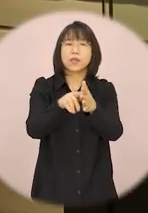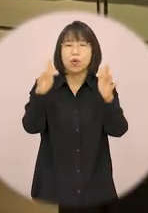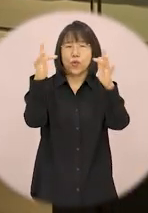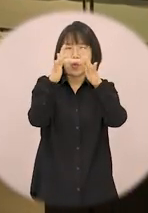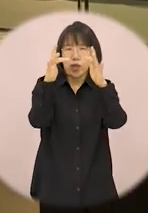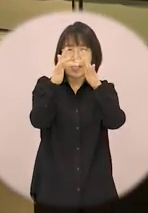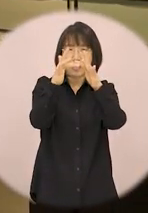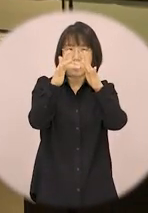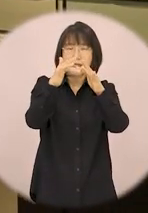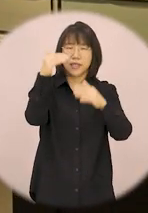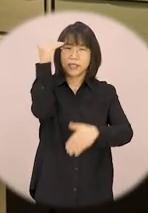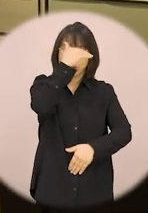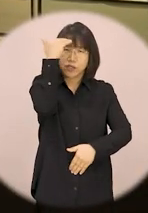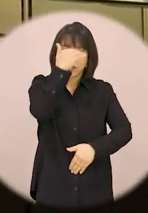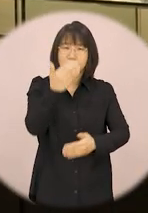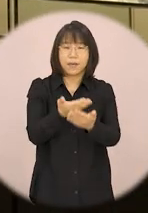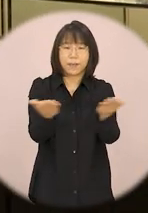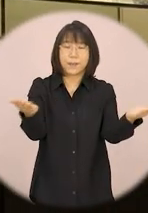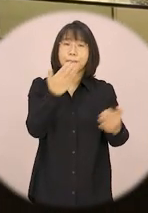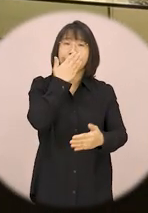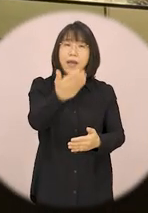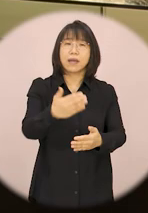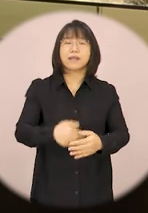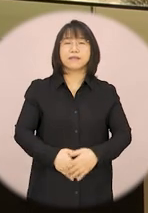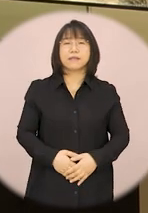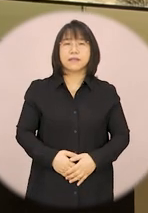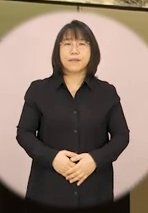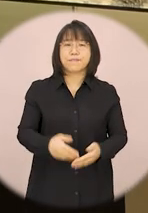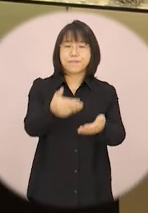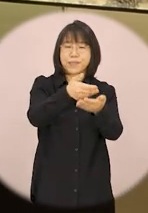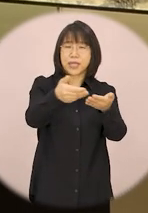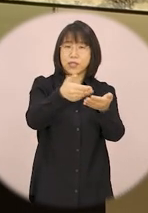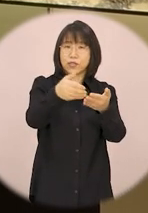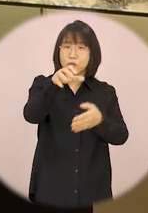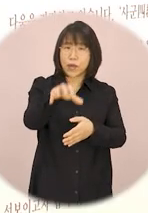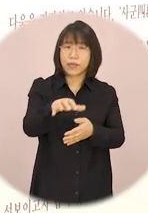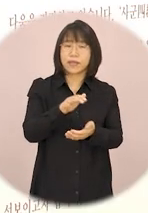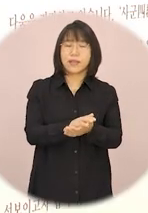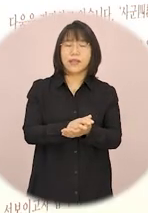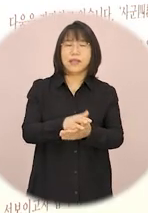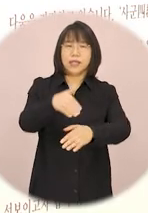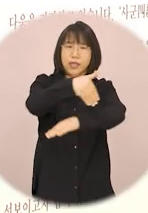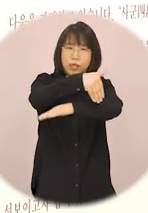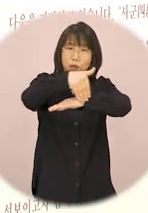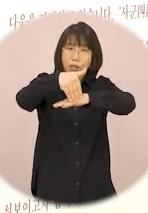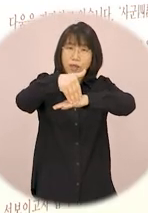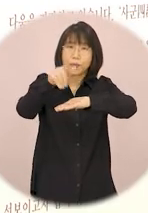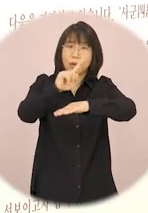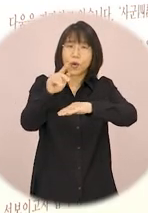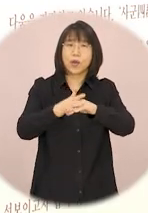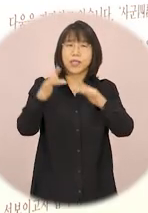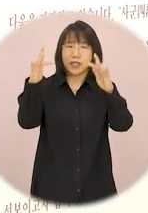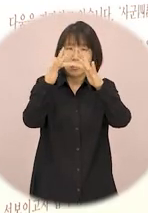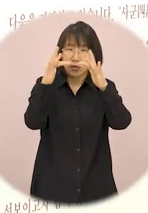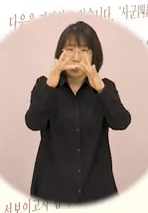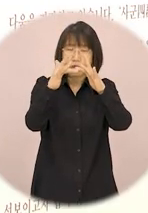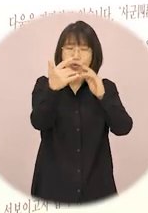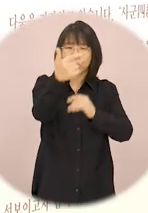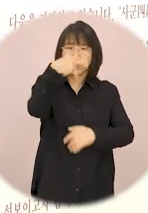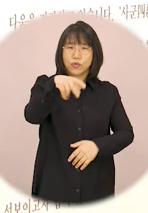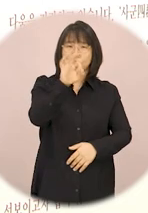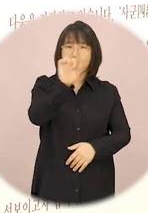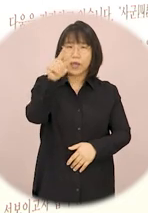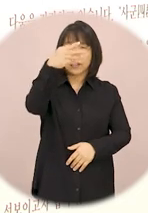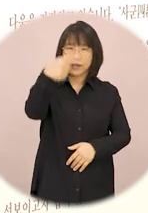비대면 온라인 전시 투어 를 열었습니다 미불 간 의 기획 전시를 중심으로 뉴아트